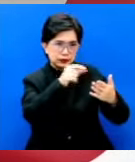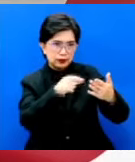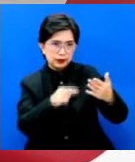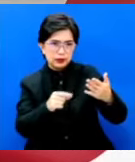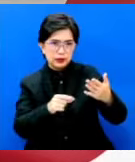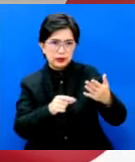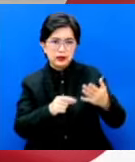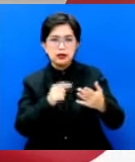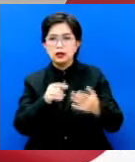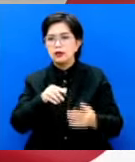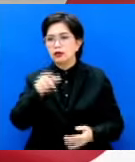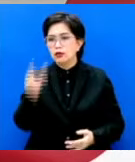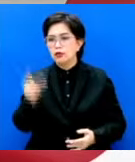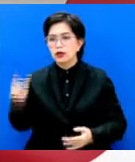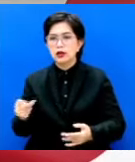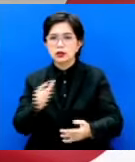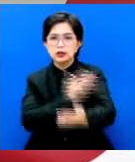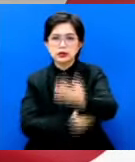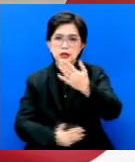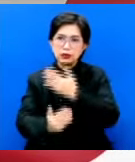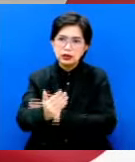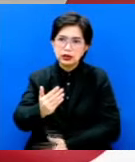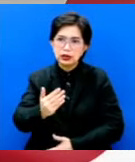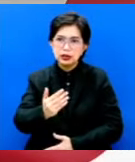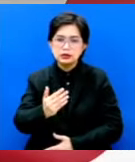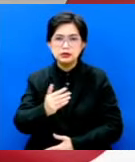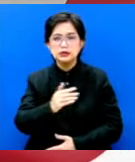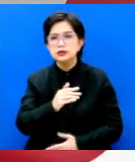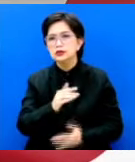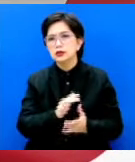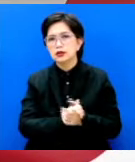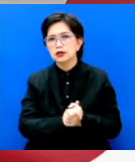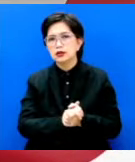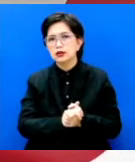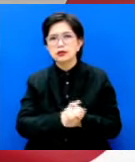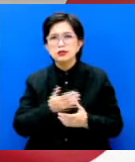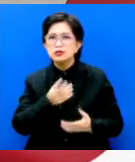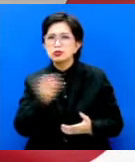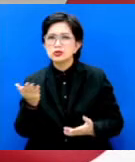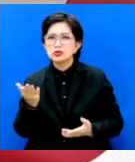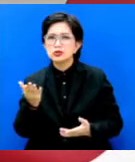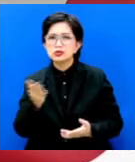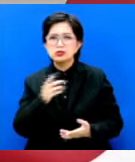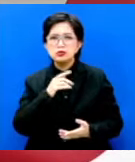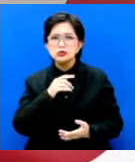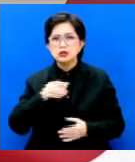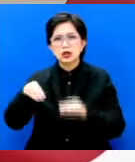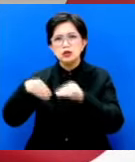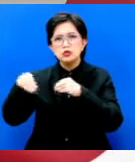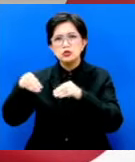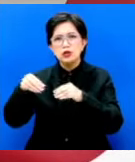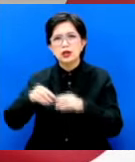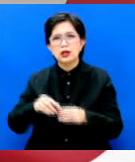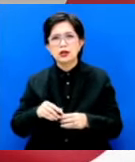dipos-posini,termasukmerekayang memilikidisabilitasyangberadadidepan mal,orang-orangyang